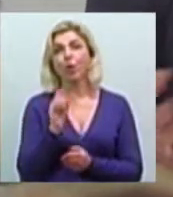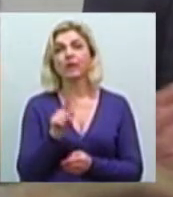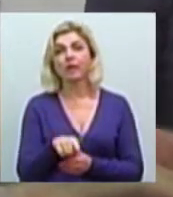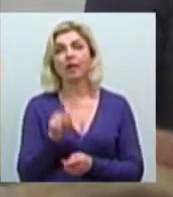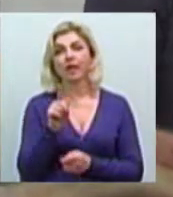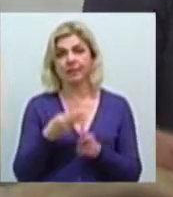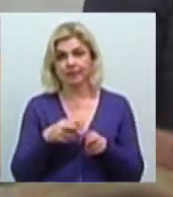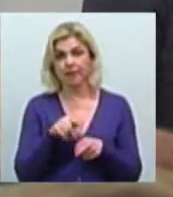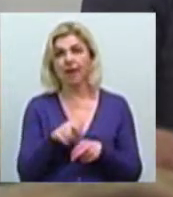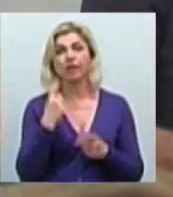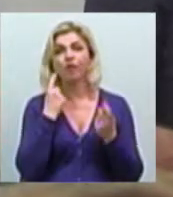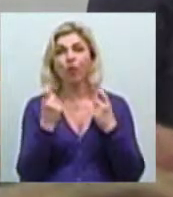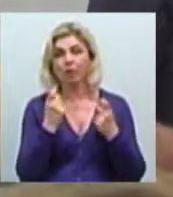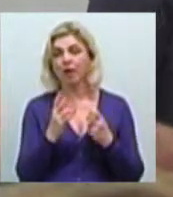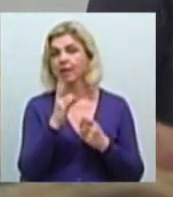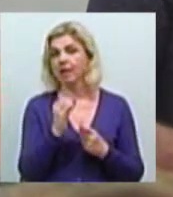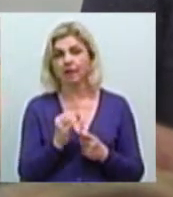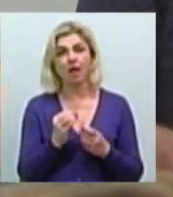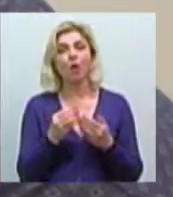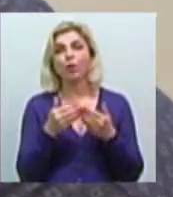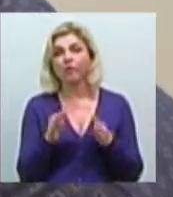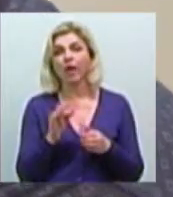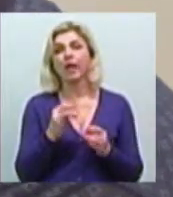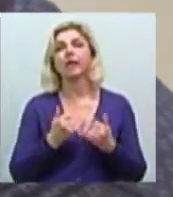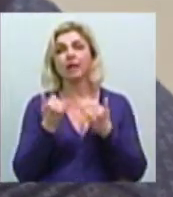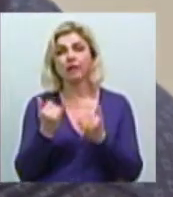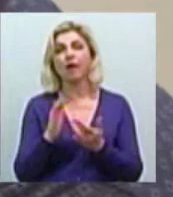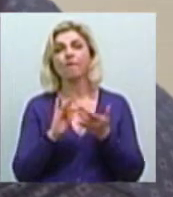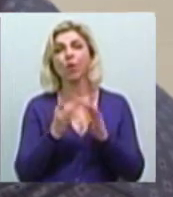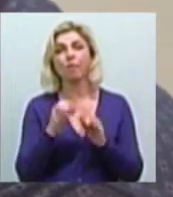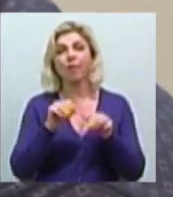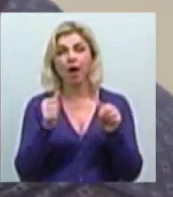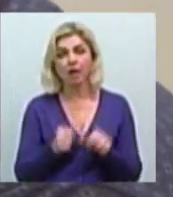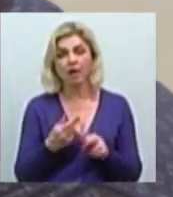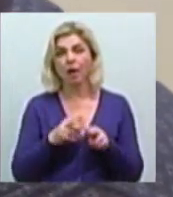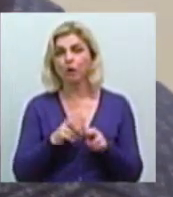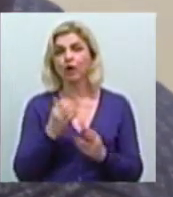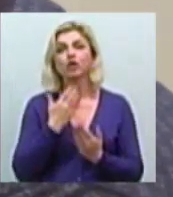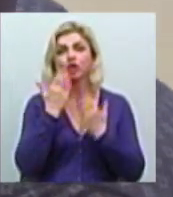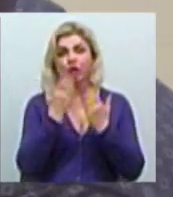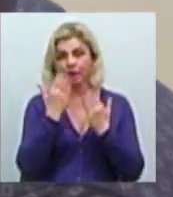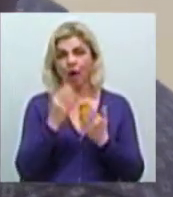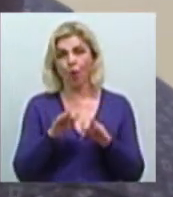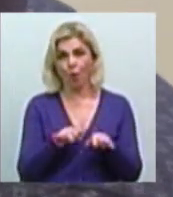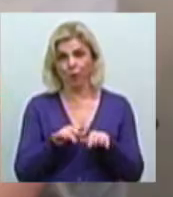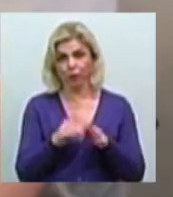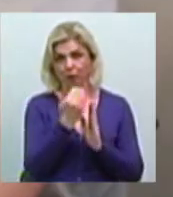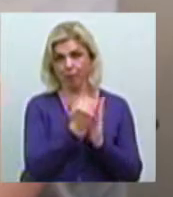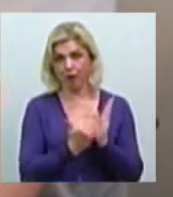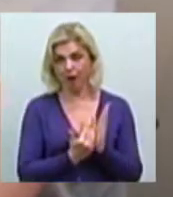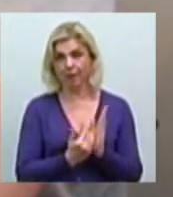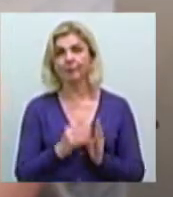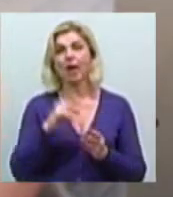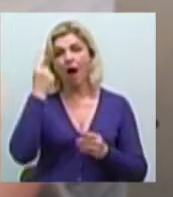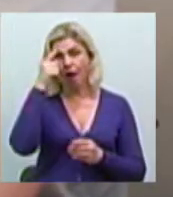ця інформація не уніфікована та надана у форматах, які не зчитуються комп'ютерними програмами. Автори